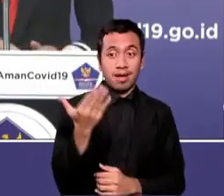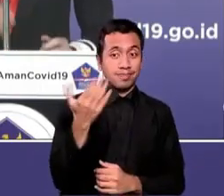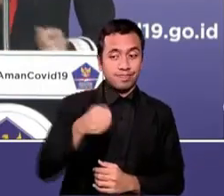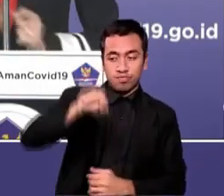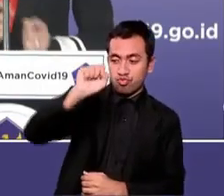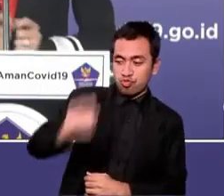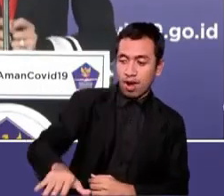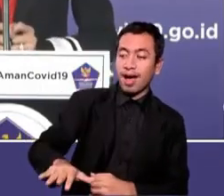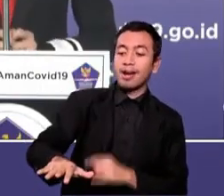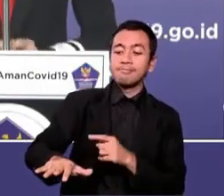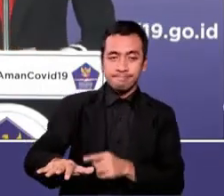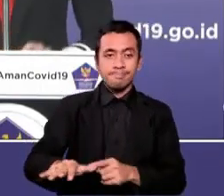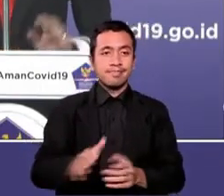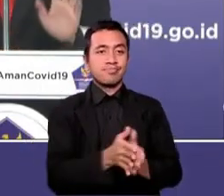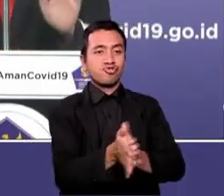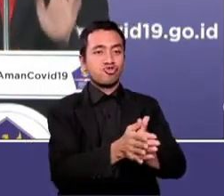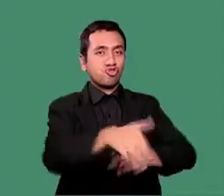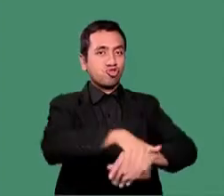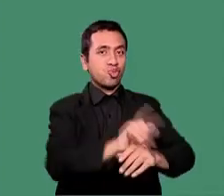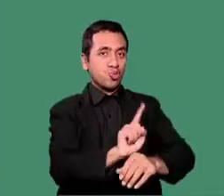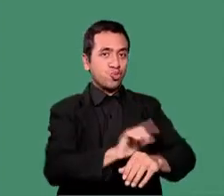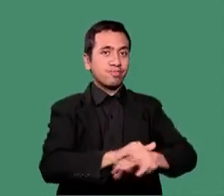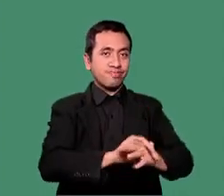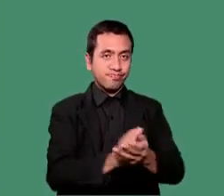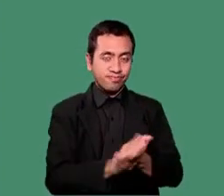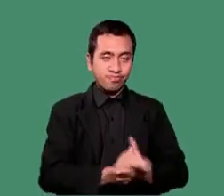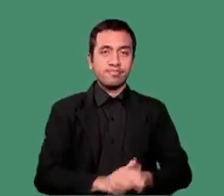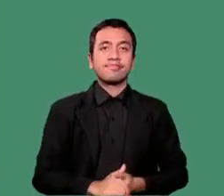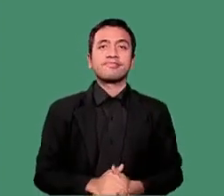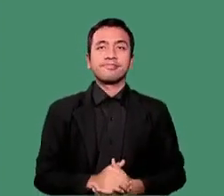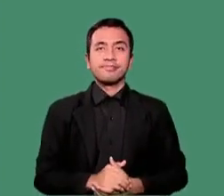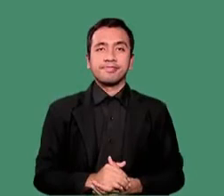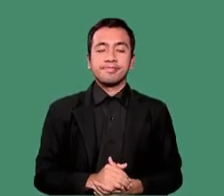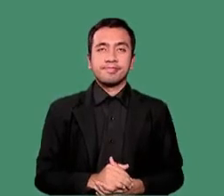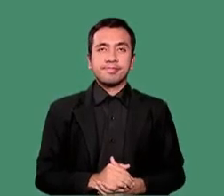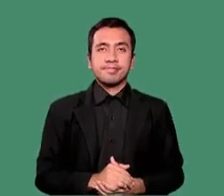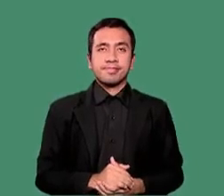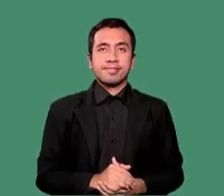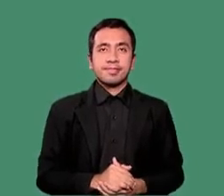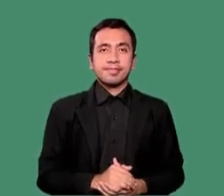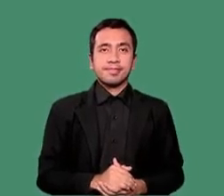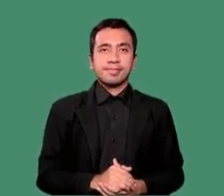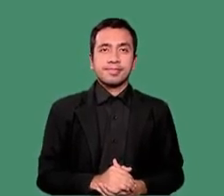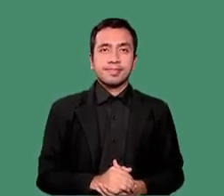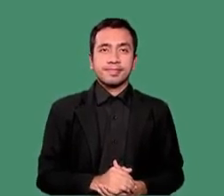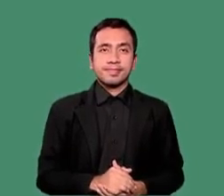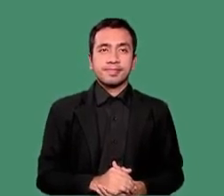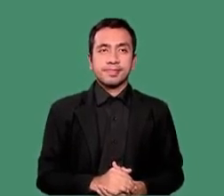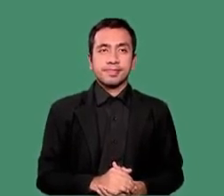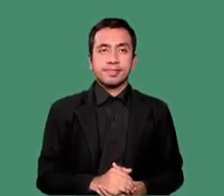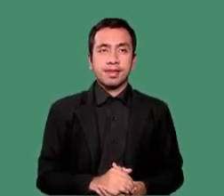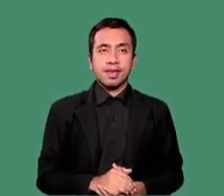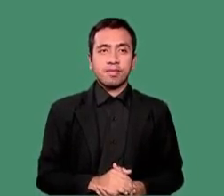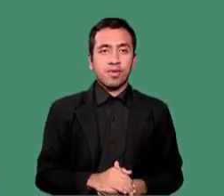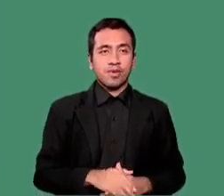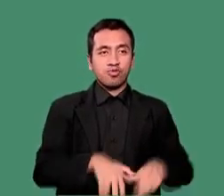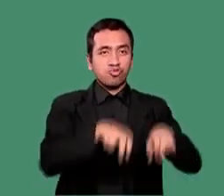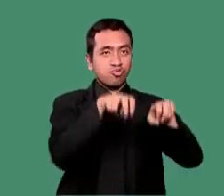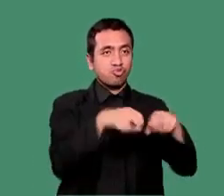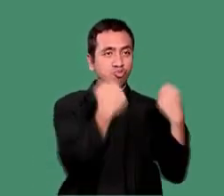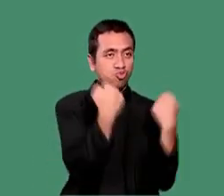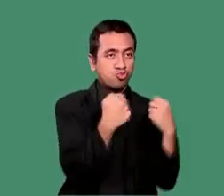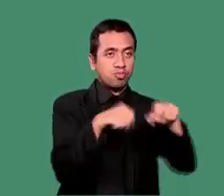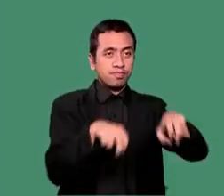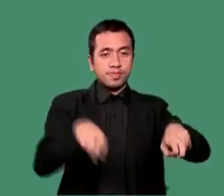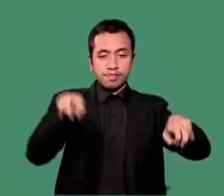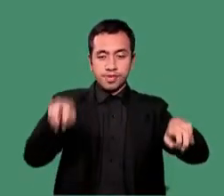tertutup cuci tangan sebelum menyentuh benda apapun perhatikan sistem tempat duduk diruang kerja